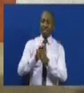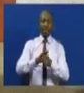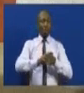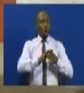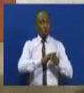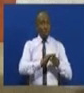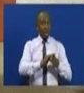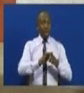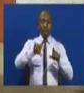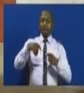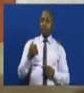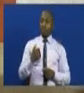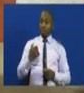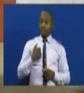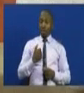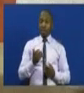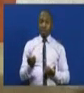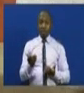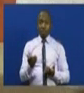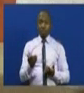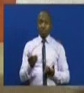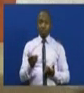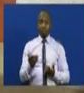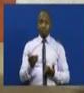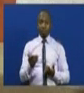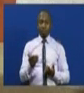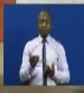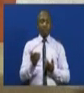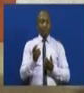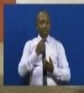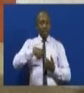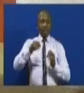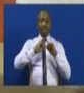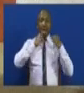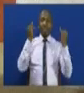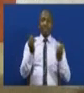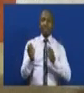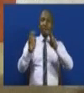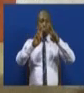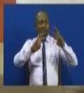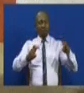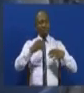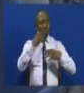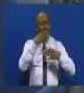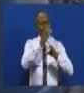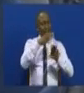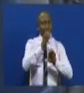lakini napenda kama sitafiti ya utafiti wa kisayansi, napenda